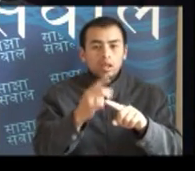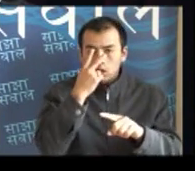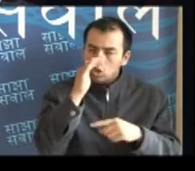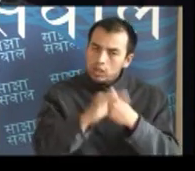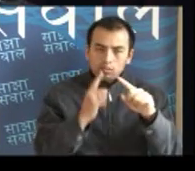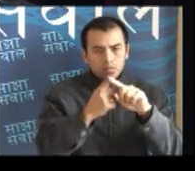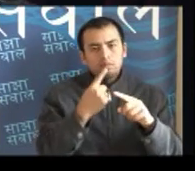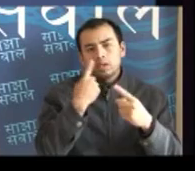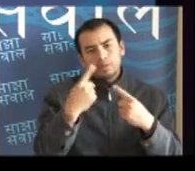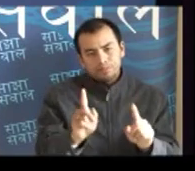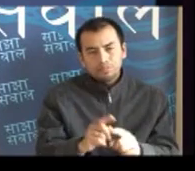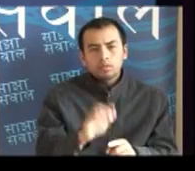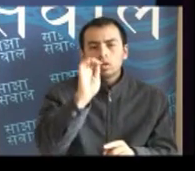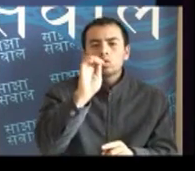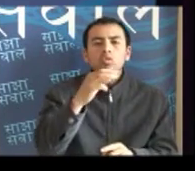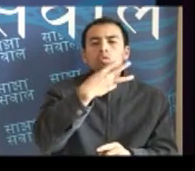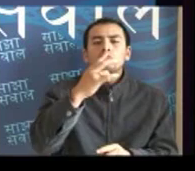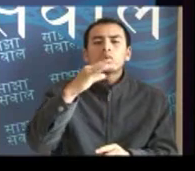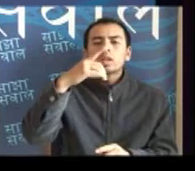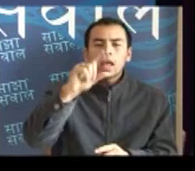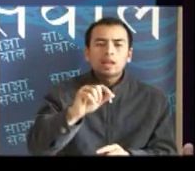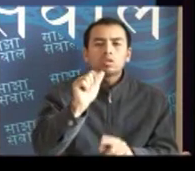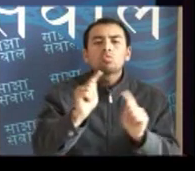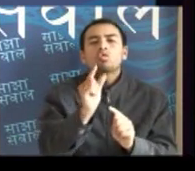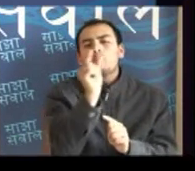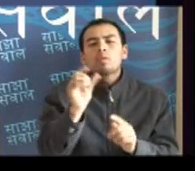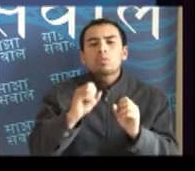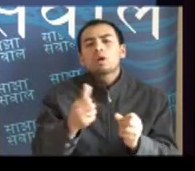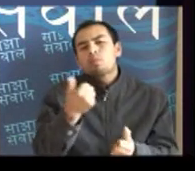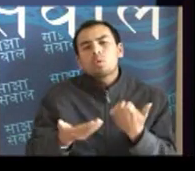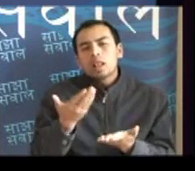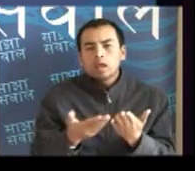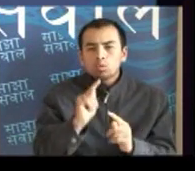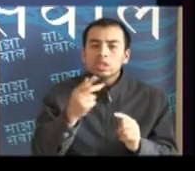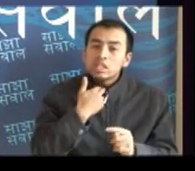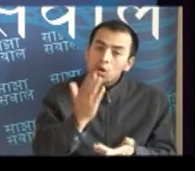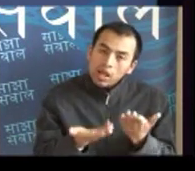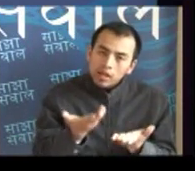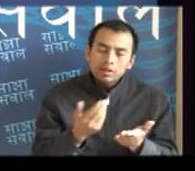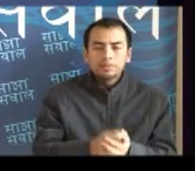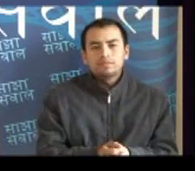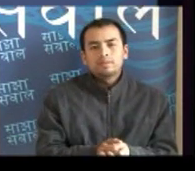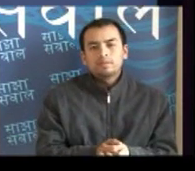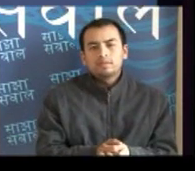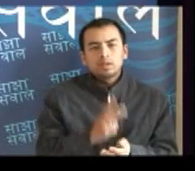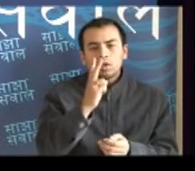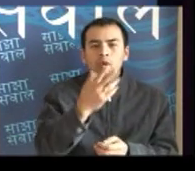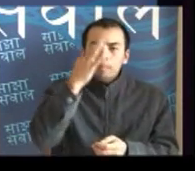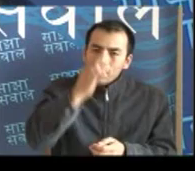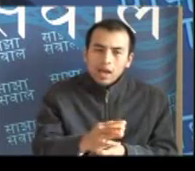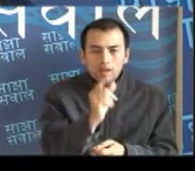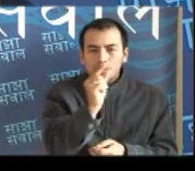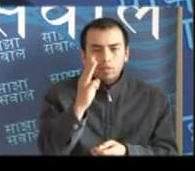दृष्टिकोण सकारात्मक छ भने। सुशीलाजी, तपाईँलाई कुन शब्द प्रयोग गर्दै हुन्थ्यो जस्तो लाग्छ? त्यस्तो केही छ आग्रह? होइन, त्यस्तो शब्दमा